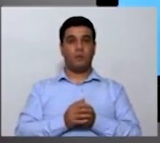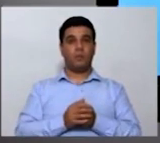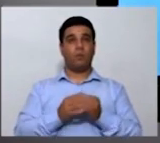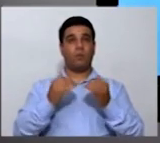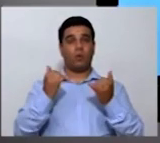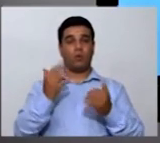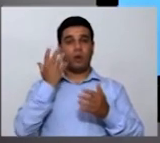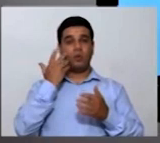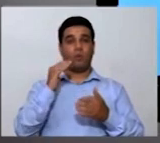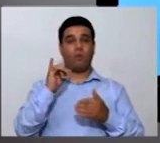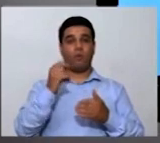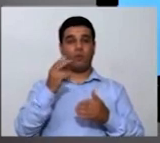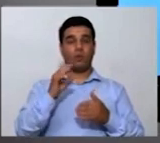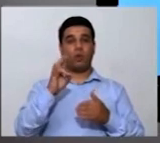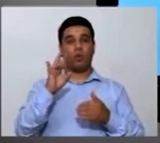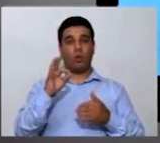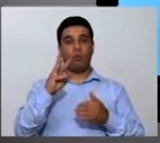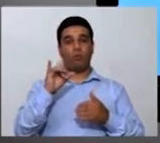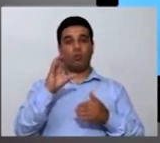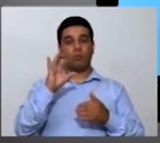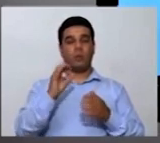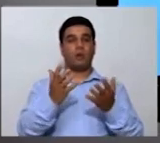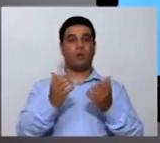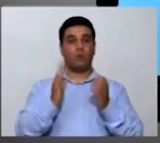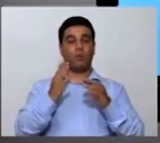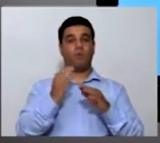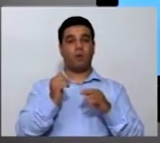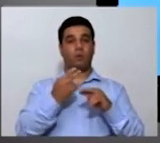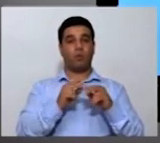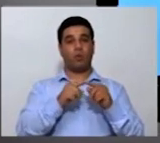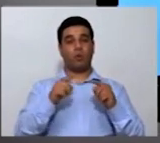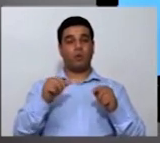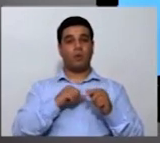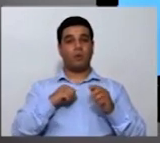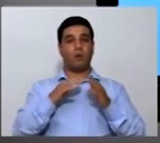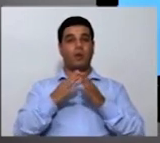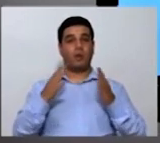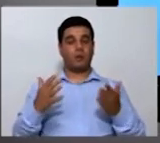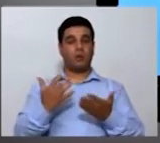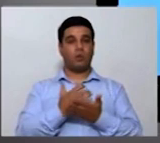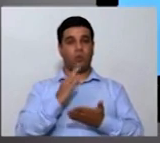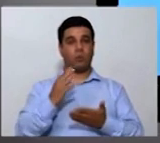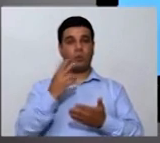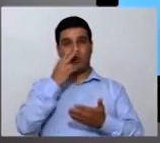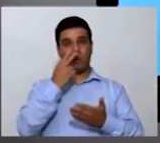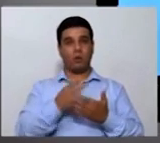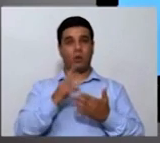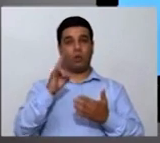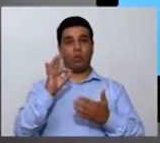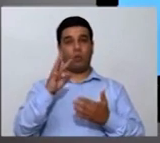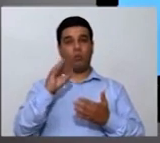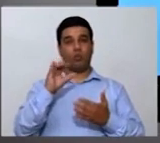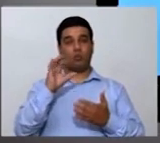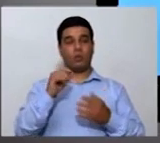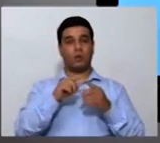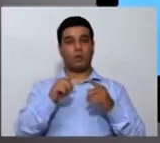Endi qachon funksiya nomusbat qiymatlar qabul qiladi va shu oraliqning eng kattasini toping. Qaraymiz, nomusbat qiymatlar